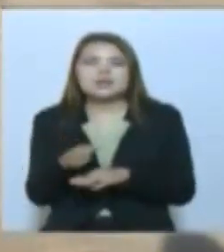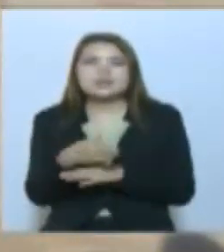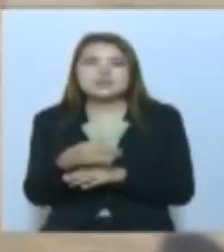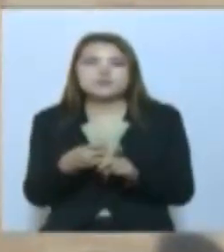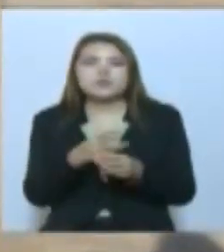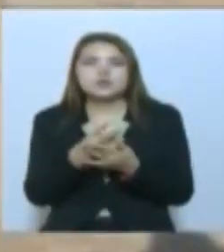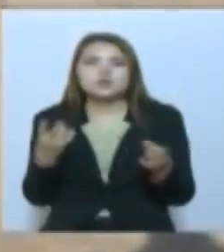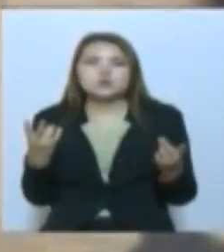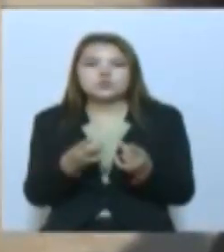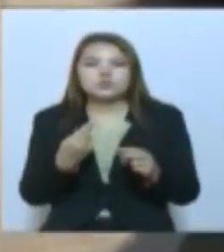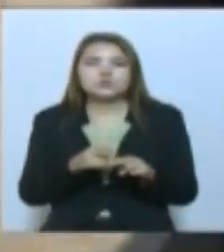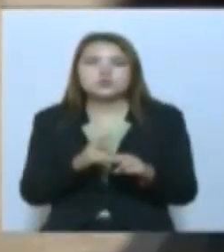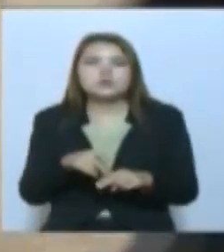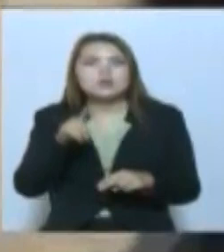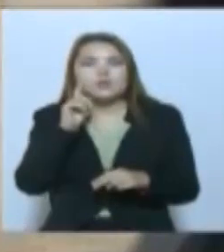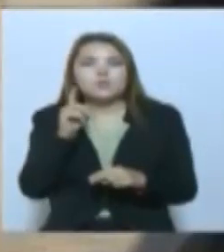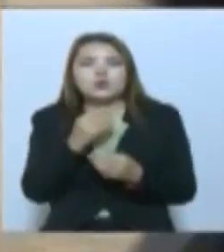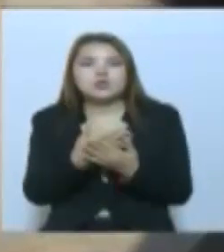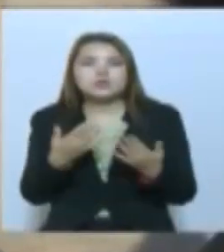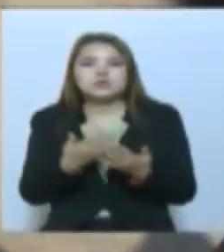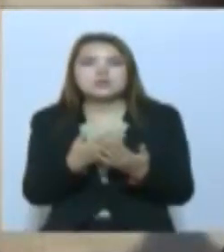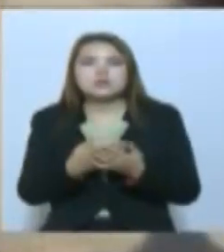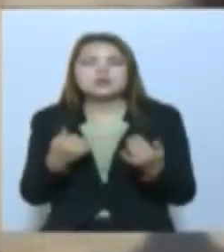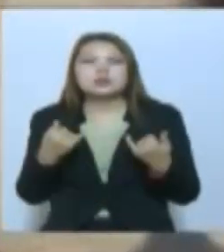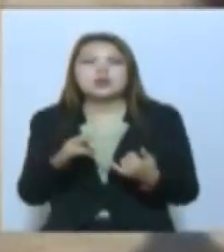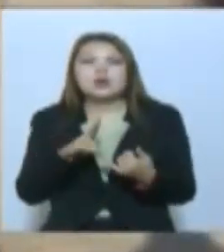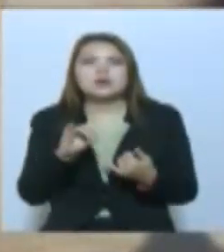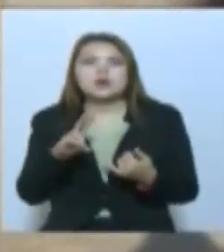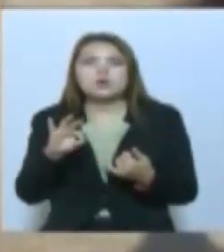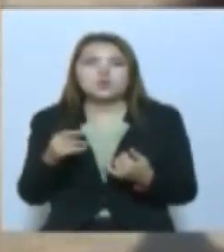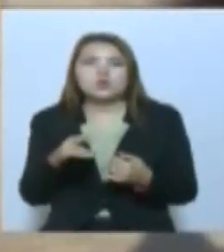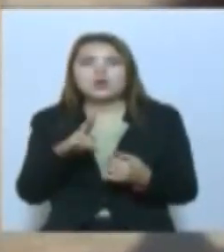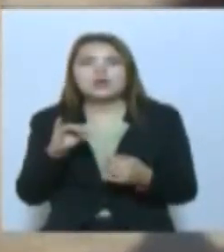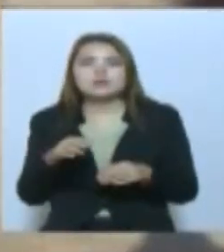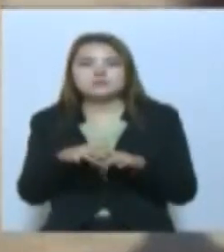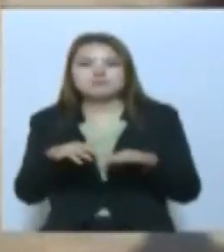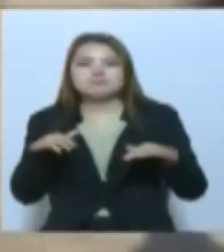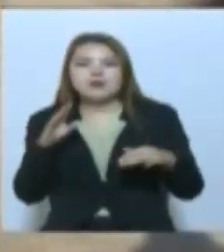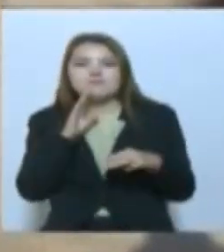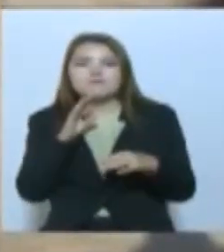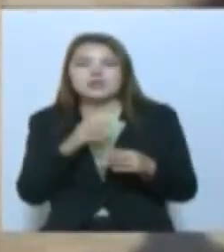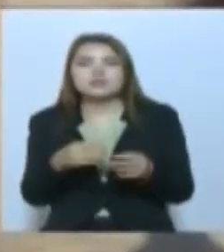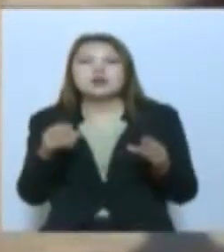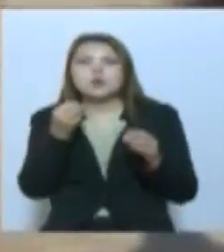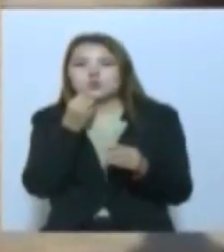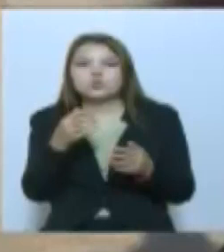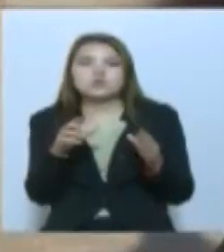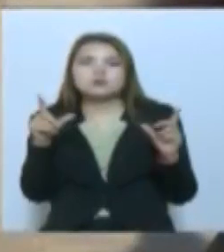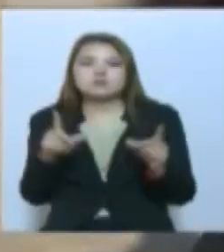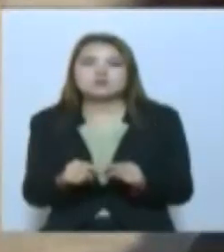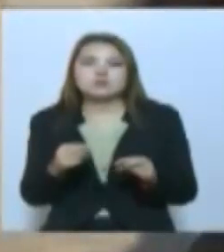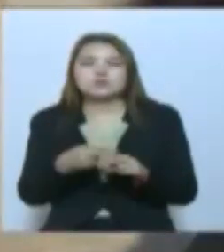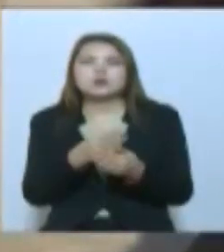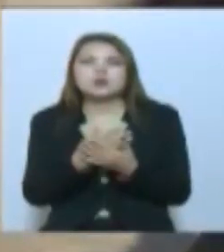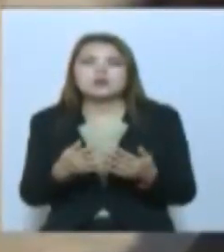киль обратить на себя внимание молодых неопытных особей караколь как ки Каспи мелеет количество пищи соответственно сокращается естественного